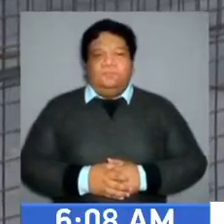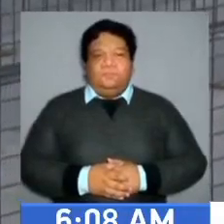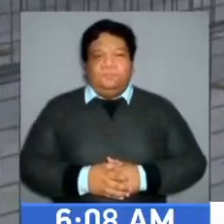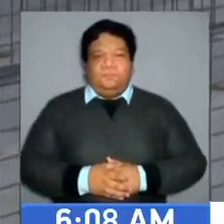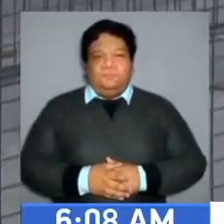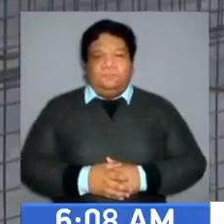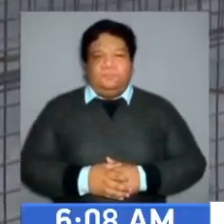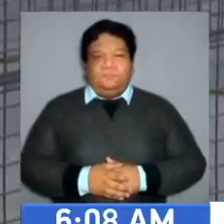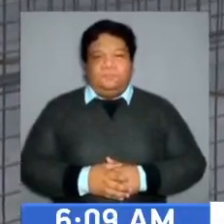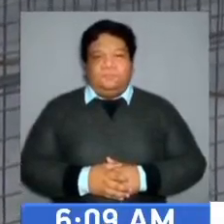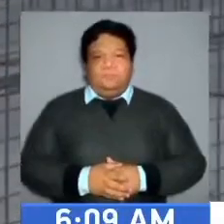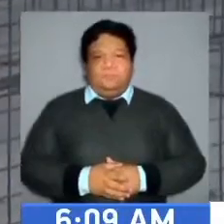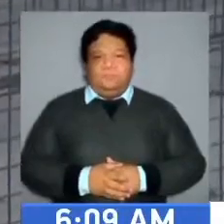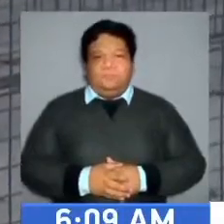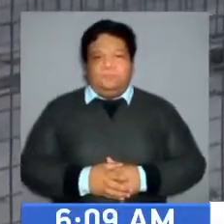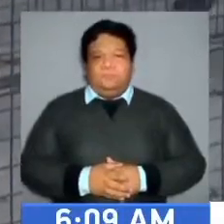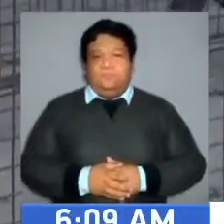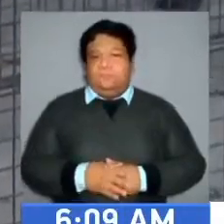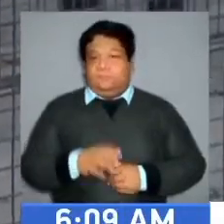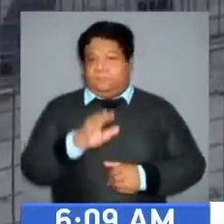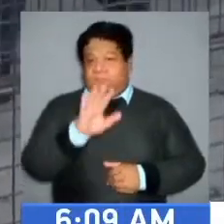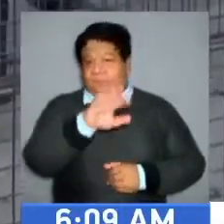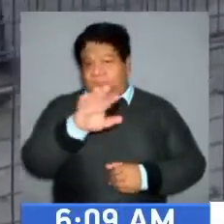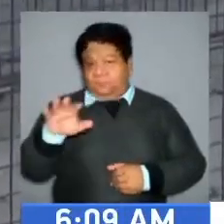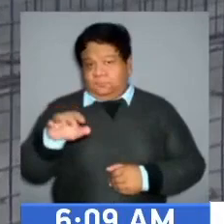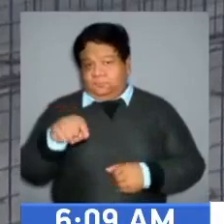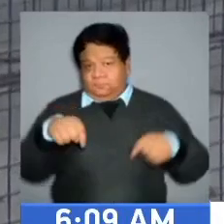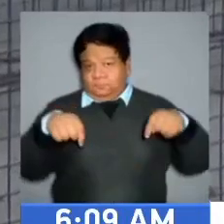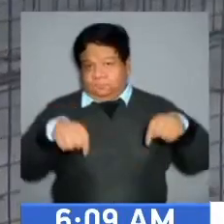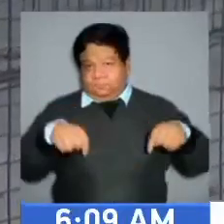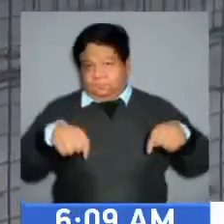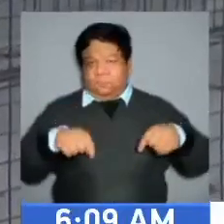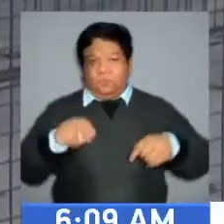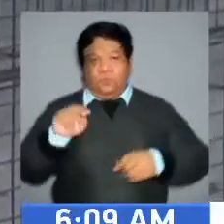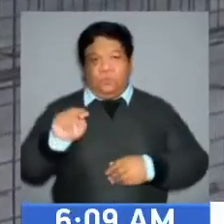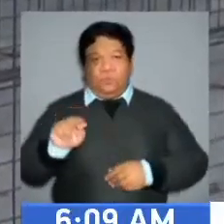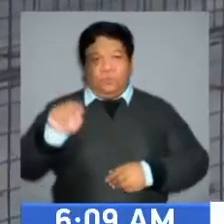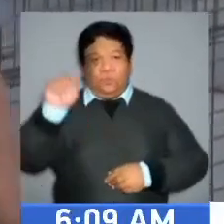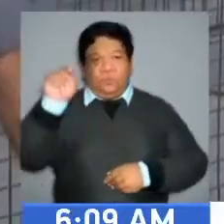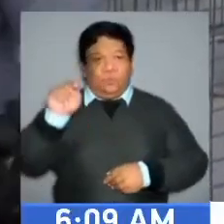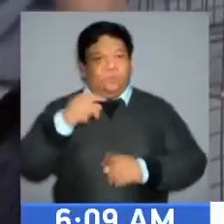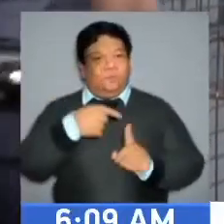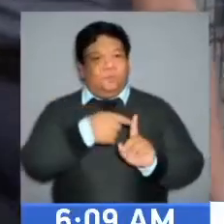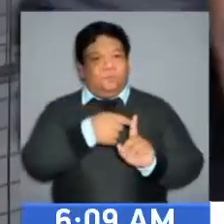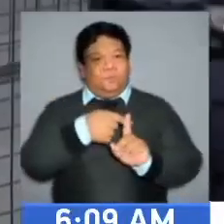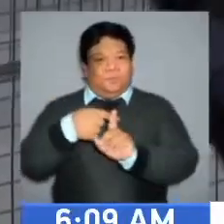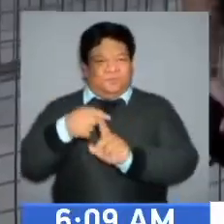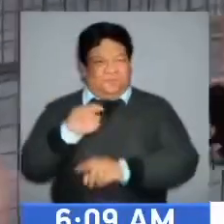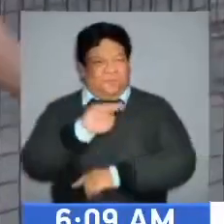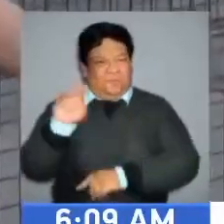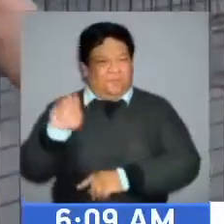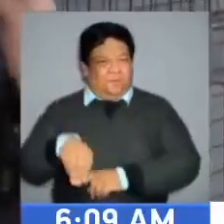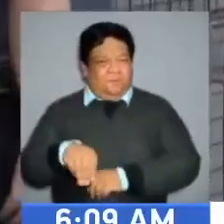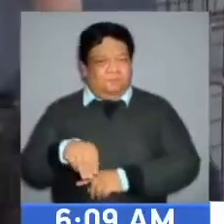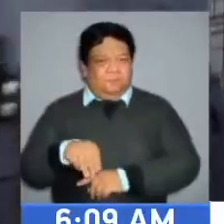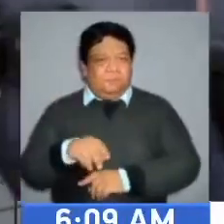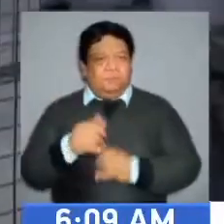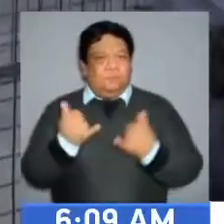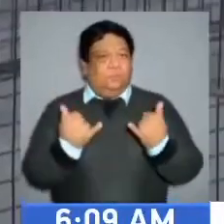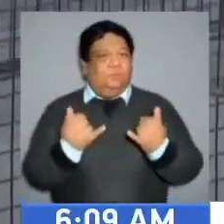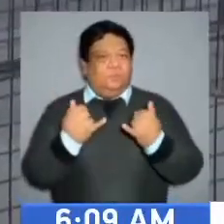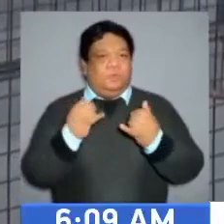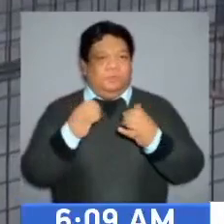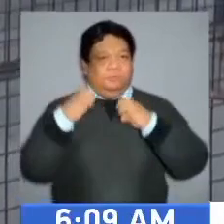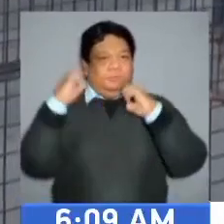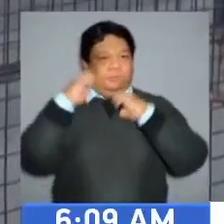Mga kapuso, nagbabalik po tayo dito sa Manila North Cemetery kung saan ngayong araw na ito ay inaasahan na ang unti-unting pagdagsa ng